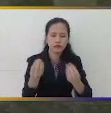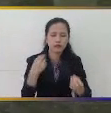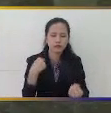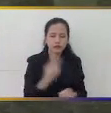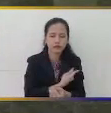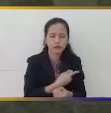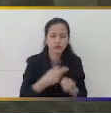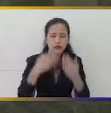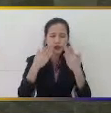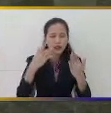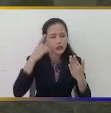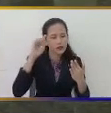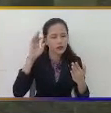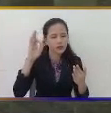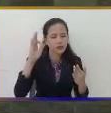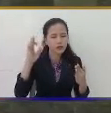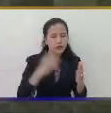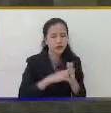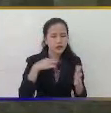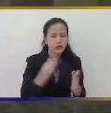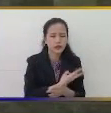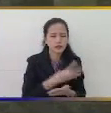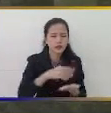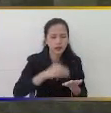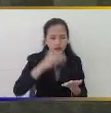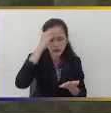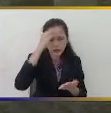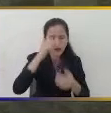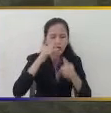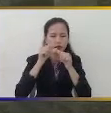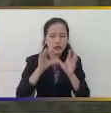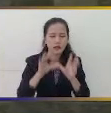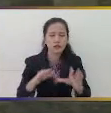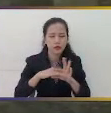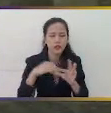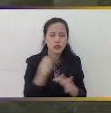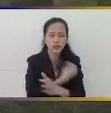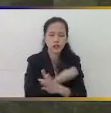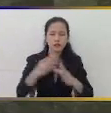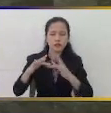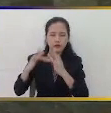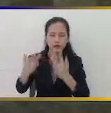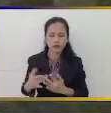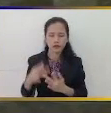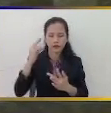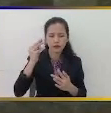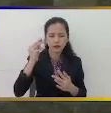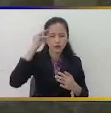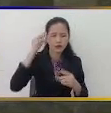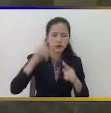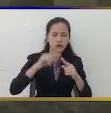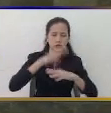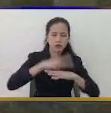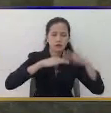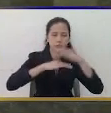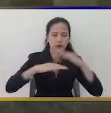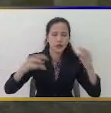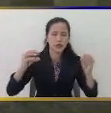isipan na lalo pa pong mag-build, Panginoon, ang aming pong magandang relasyon sa inyo, also with your families,